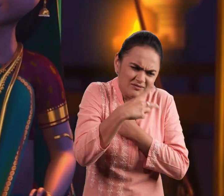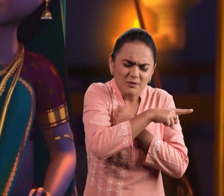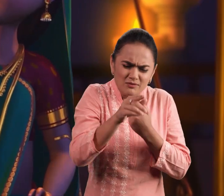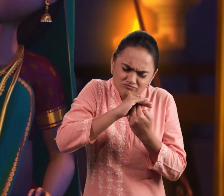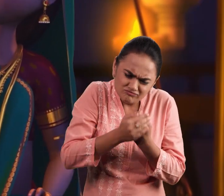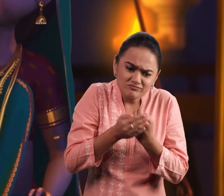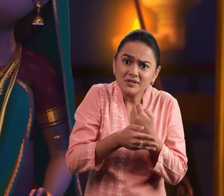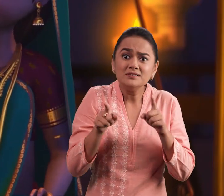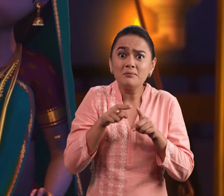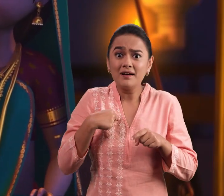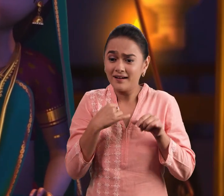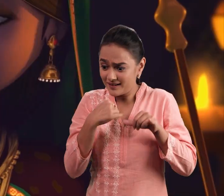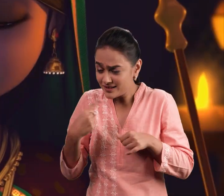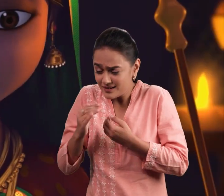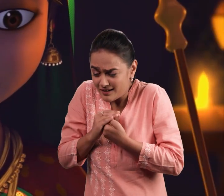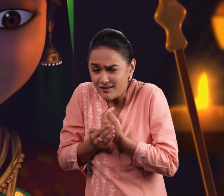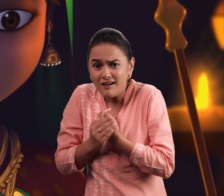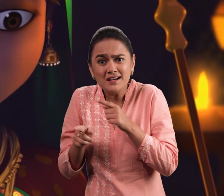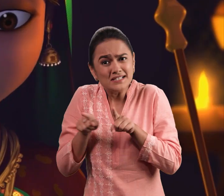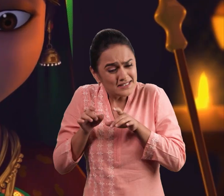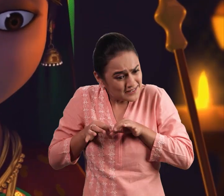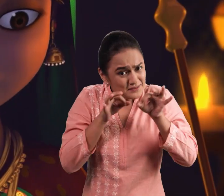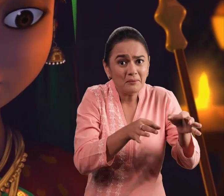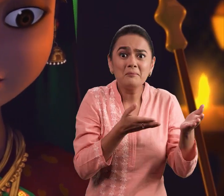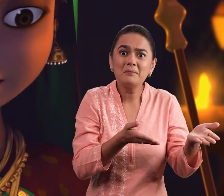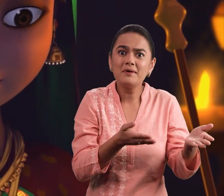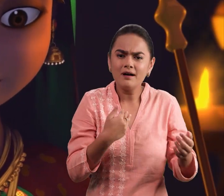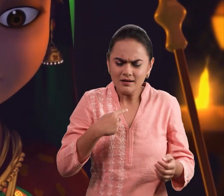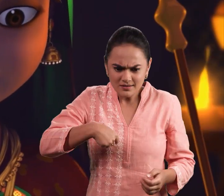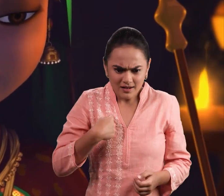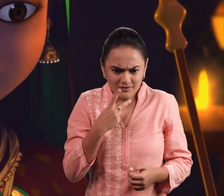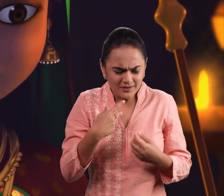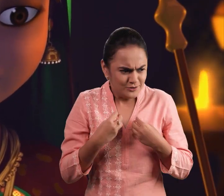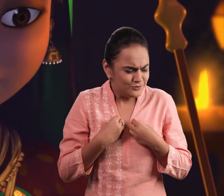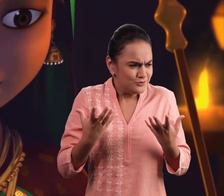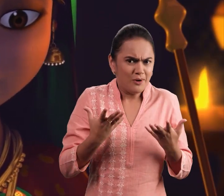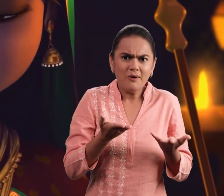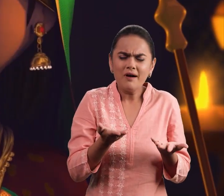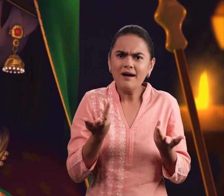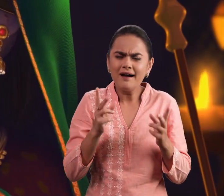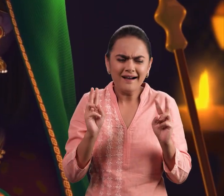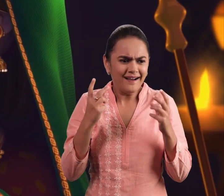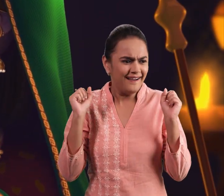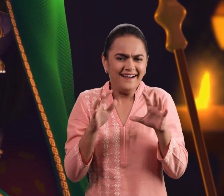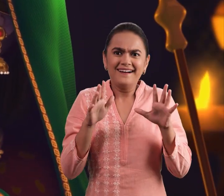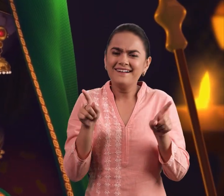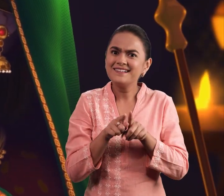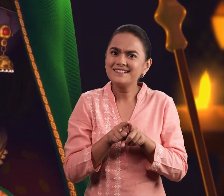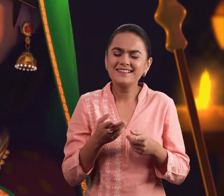जैसा कृष्ण पर मेरा वात्सल्य। मैं स्वयं भी चकित रह जाती हूँ कि ये कैसा चमत्कार